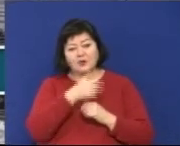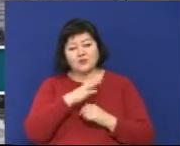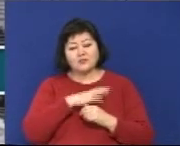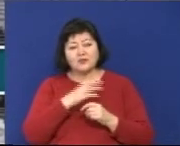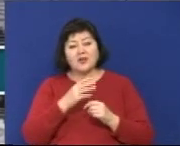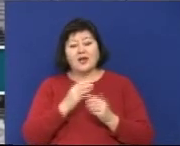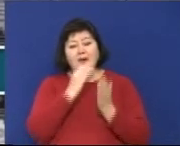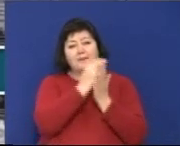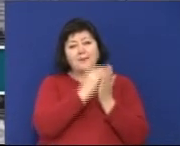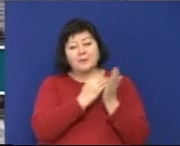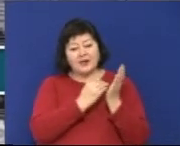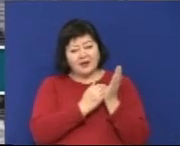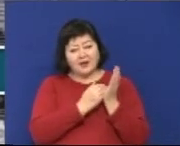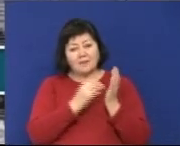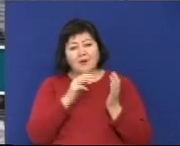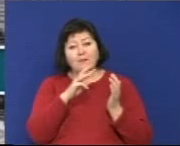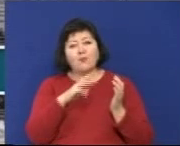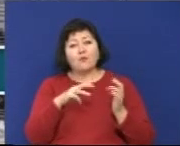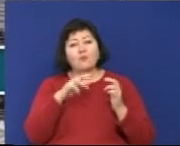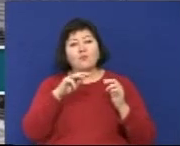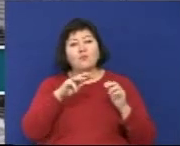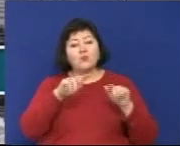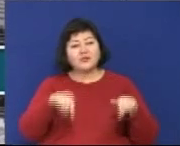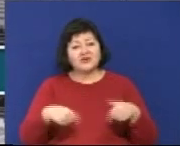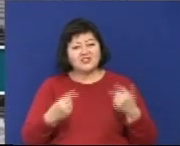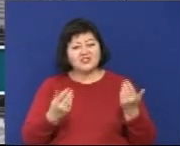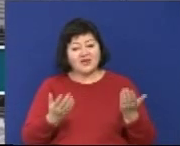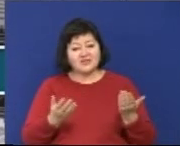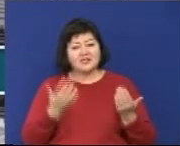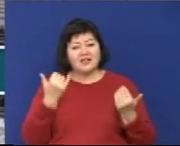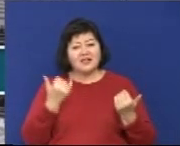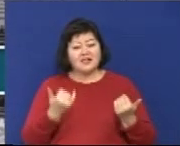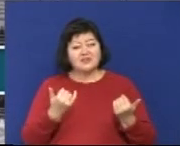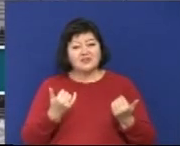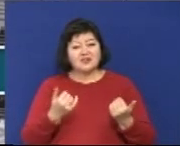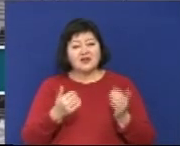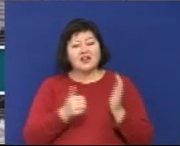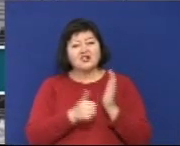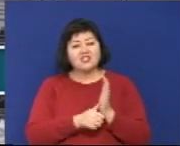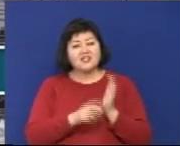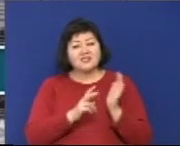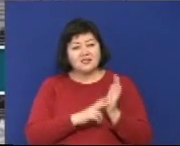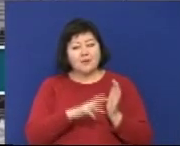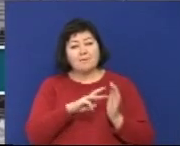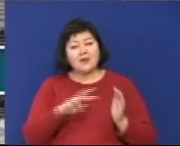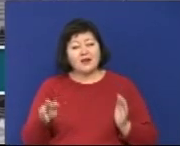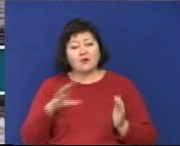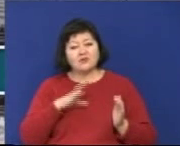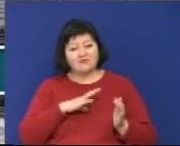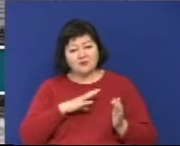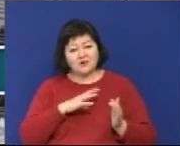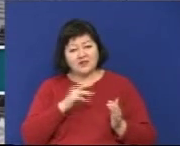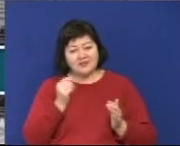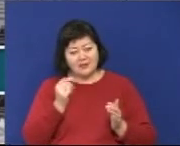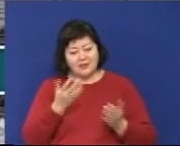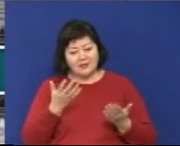термомодернизация. Заменили на тот момент 12 лифтов. Ну, на тот момент лифты стоили 6-7 миллионов на замену уходило.